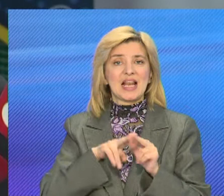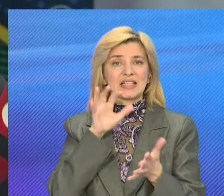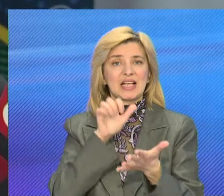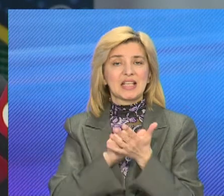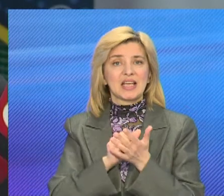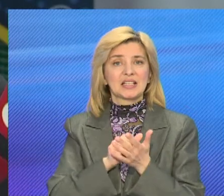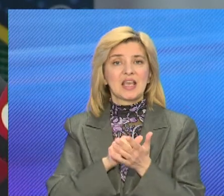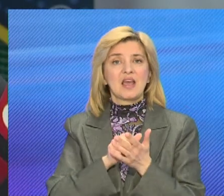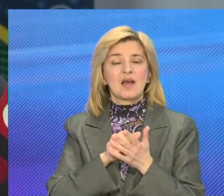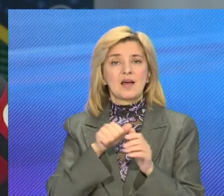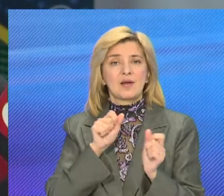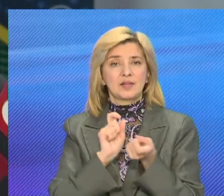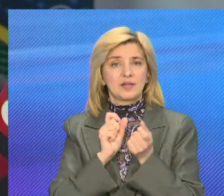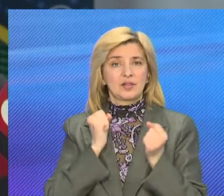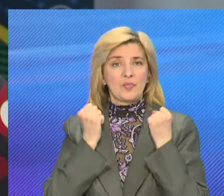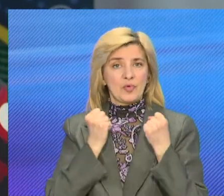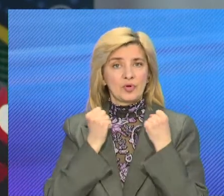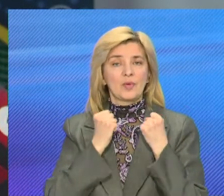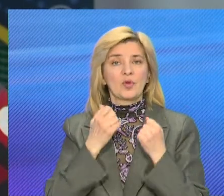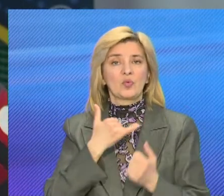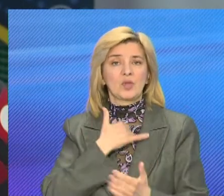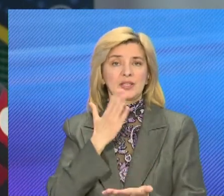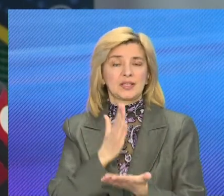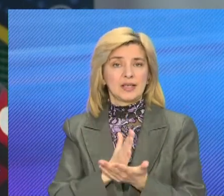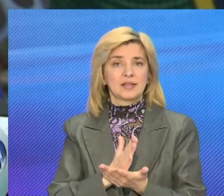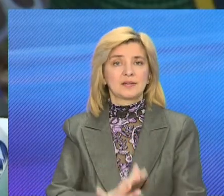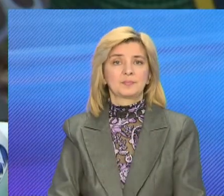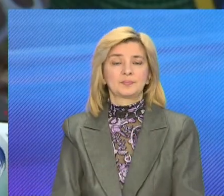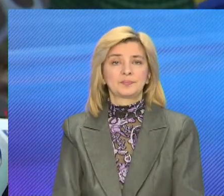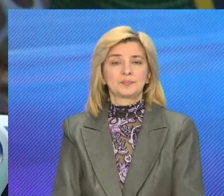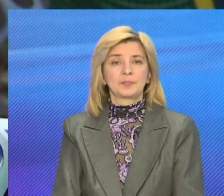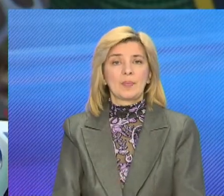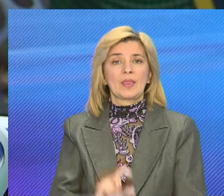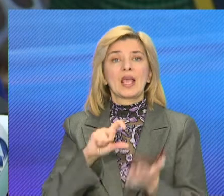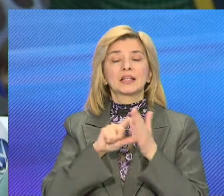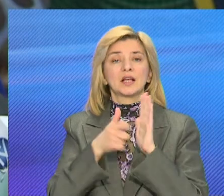тайским боксом, кикбоксингом на данный момент у нас есть. Мы довольны. Зал мне